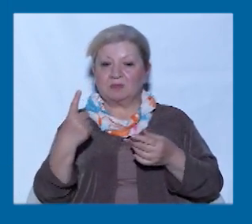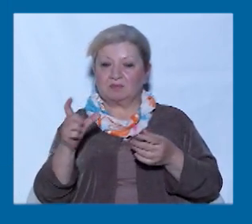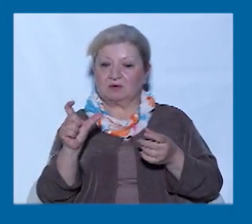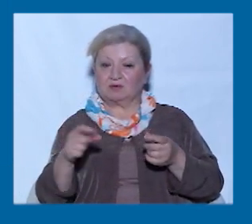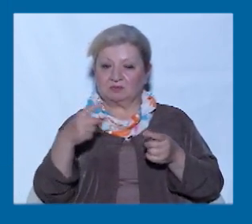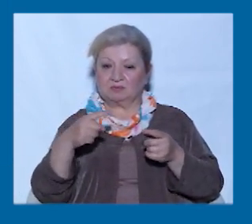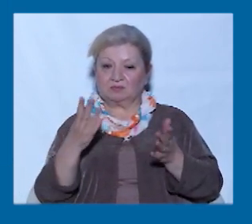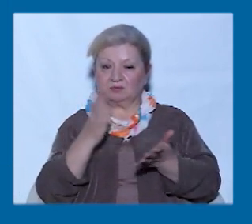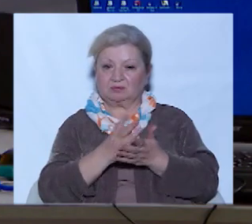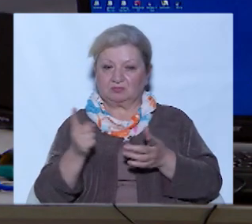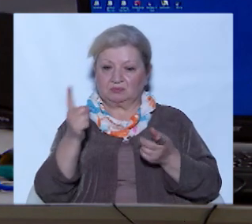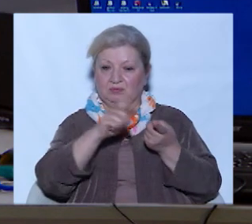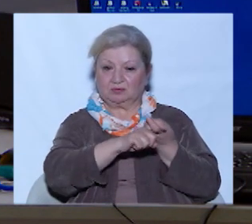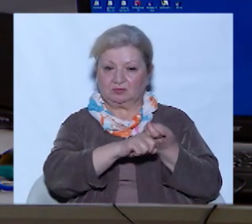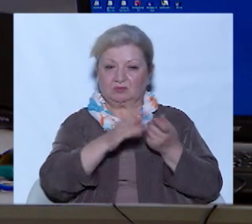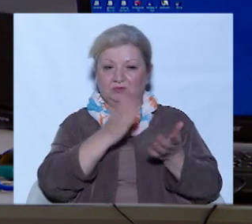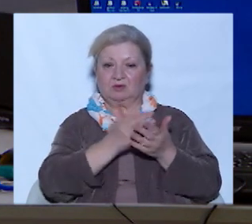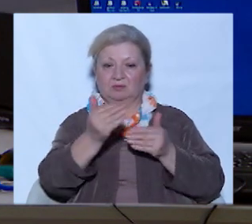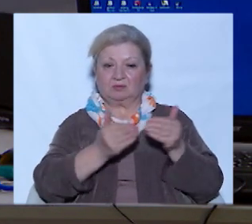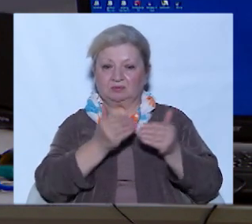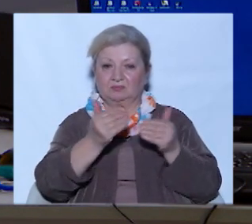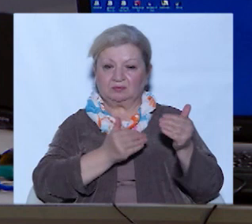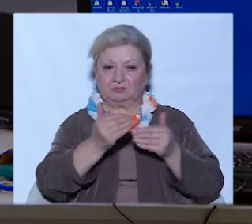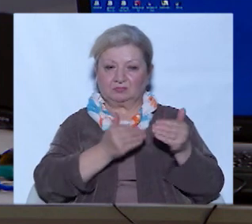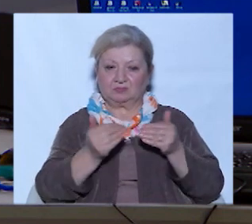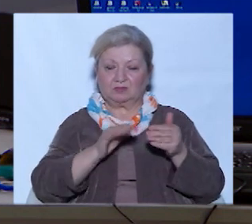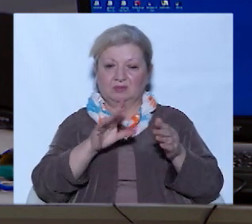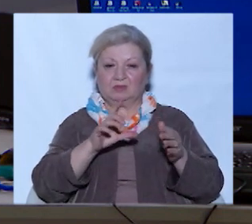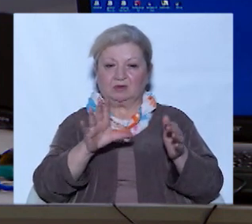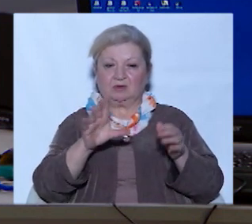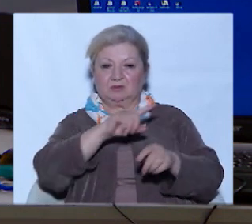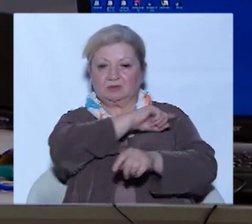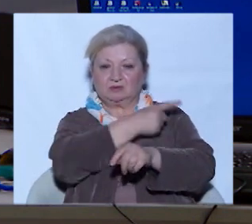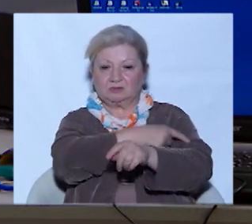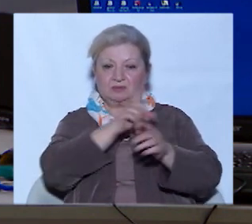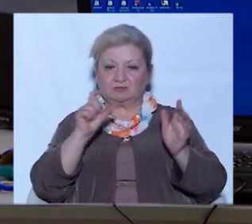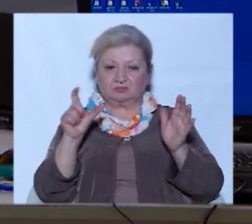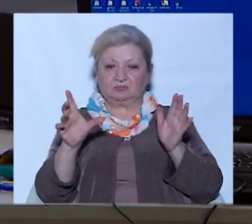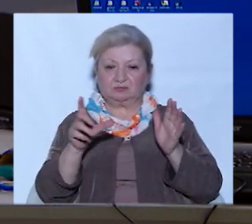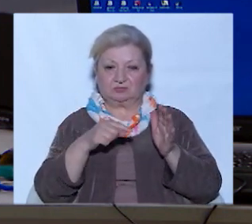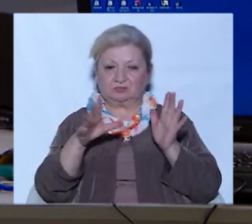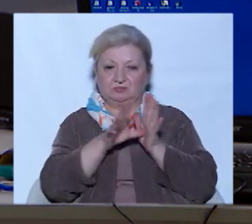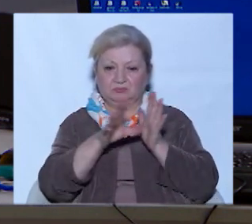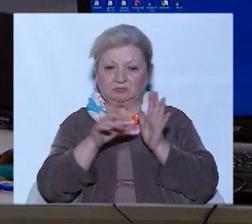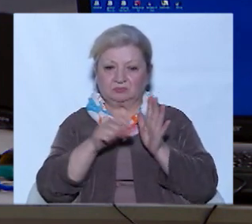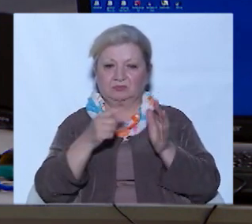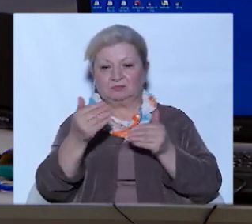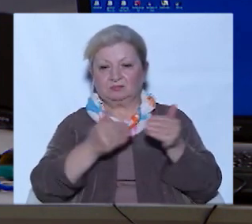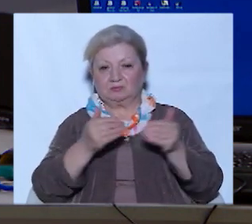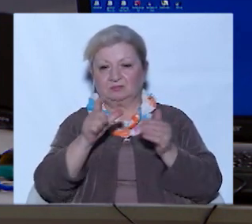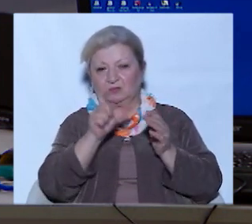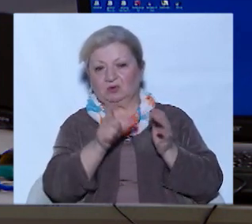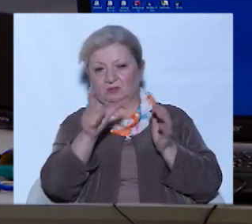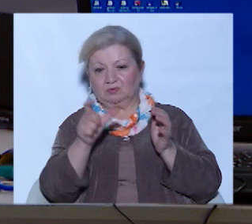კოჭას მიეწოდება პერიოდულად ძაბვის იმპულსი რაღაცა პერიოდის განმავლობაში,